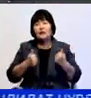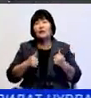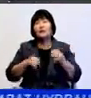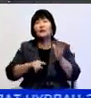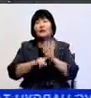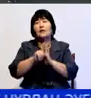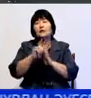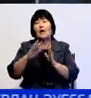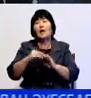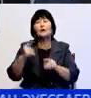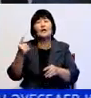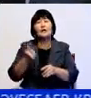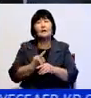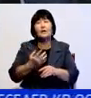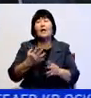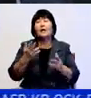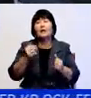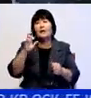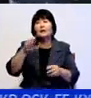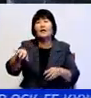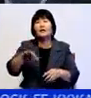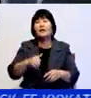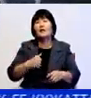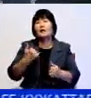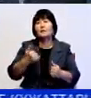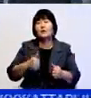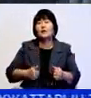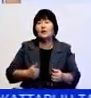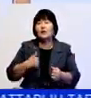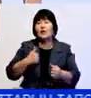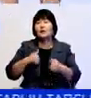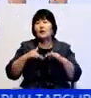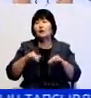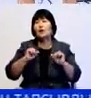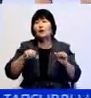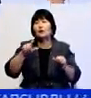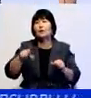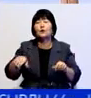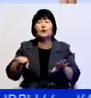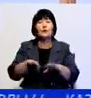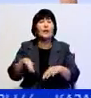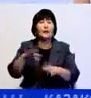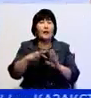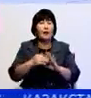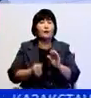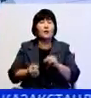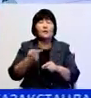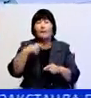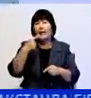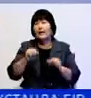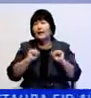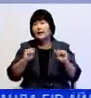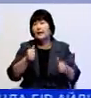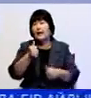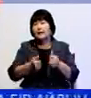жатқан ауданның бірі. Расында ел намысын қорғап аймақ абыройын асқақтатып жүрген спортшылардың дені ауылдан шыққан. Аталмыш